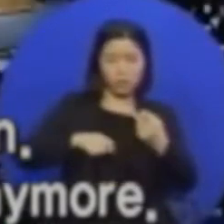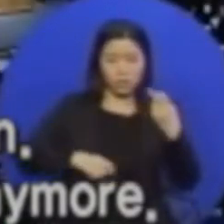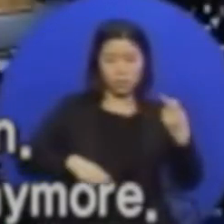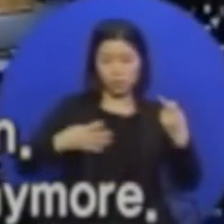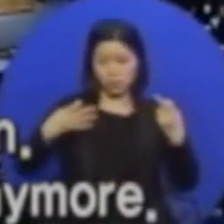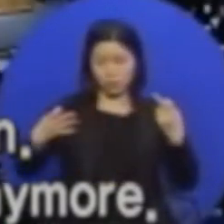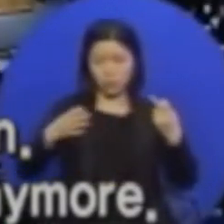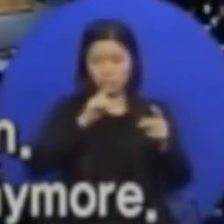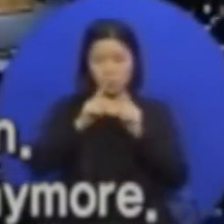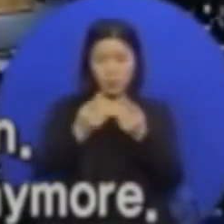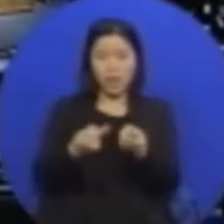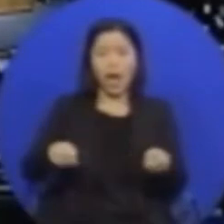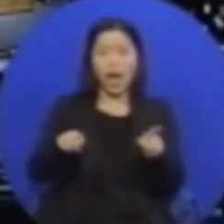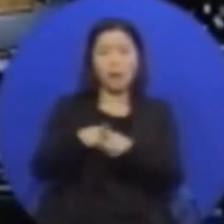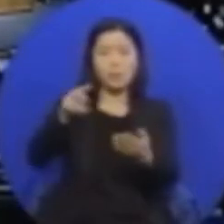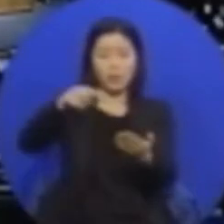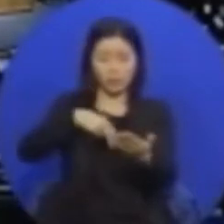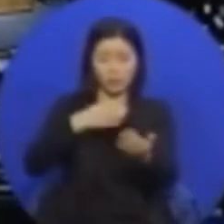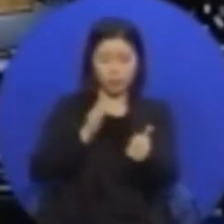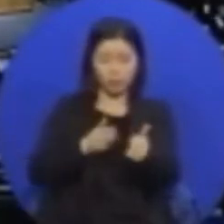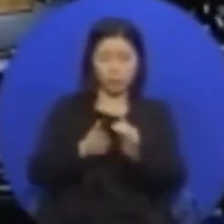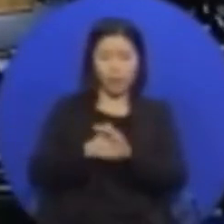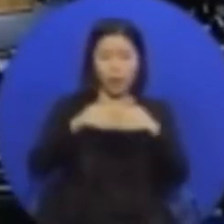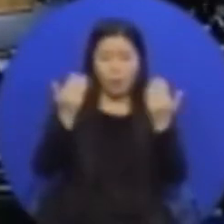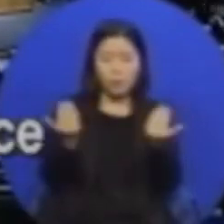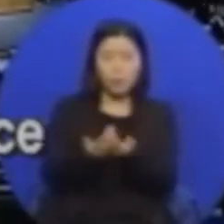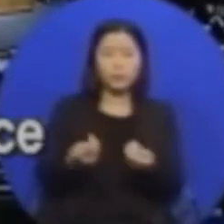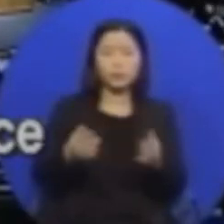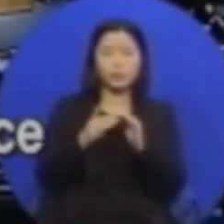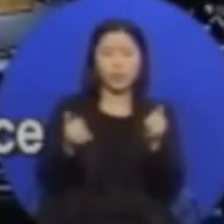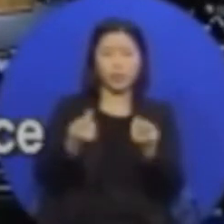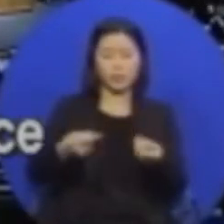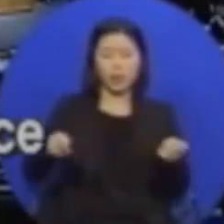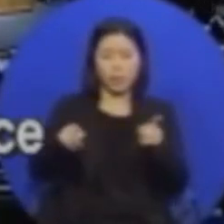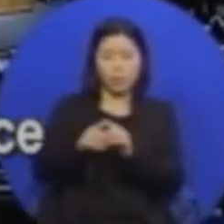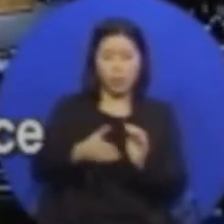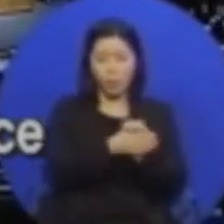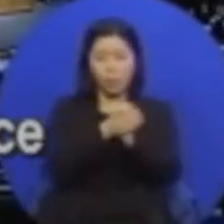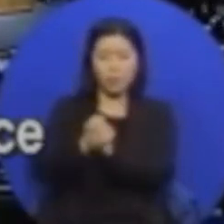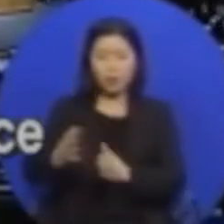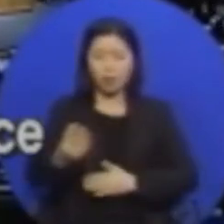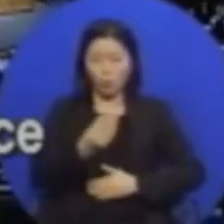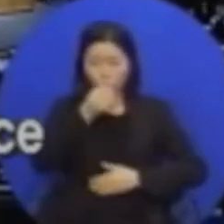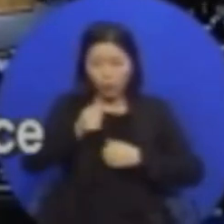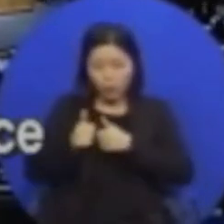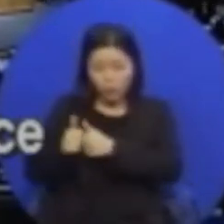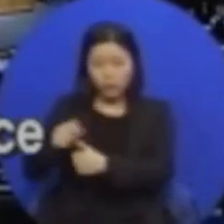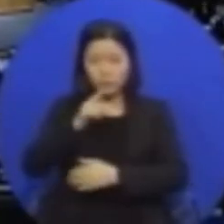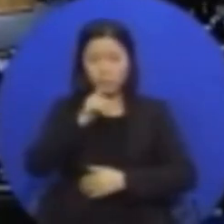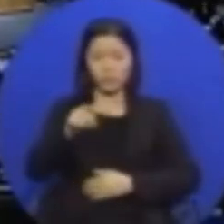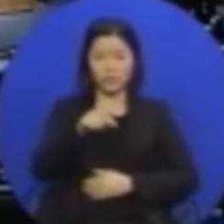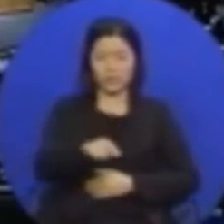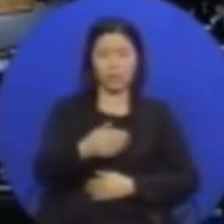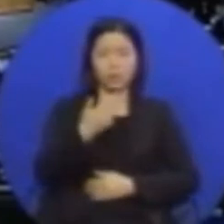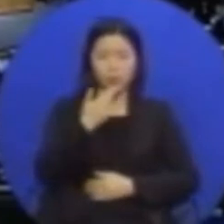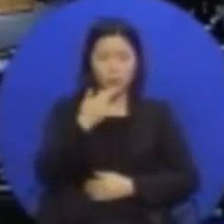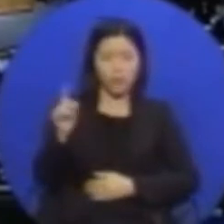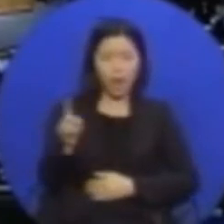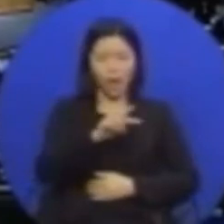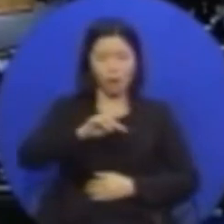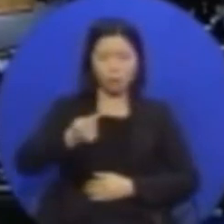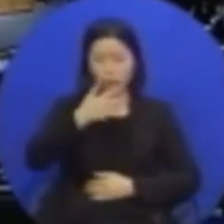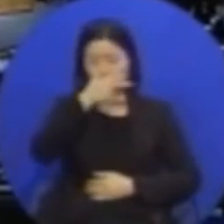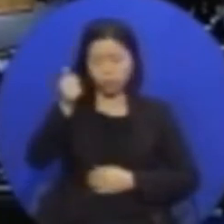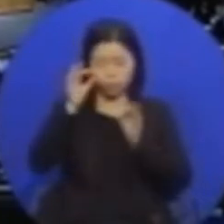말씀을 같이 한번 읽으실 까요 모든 사람과 더불어 화평 함과 거룩함을 따르라 이것이 없이는 아무도 주를